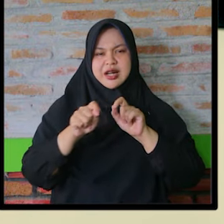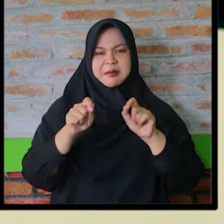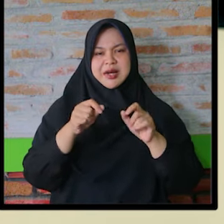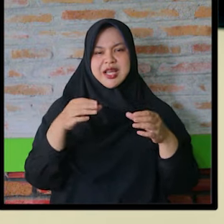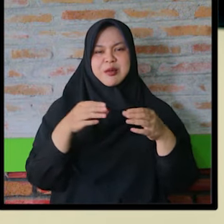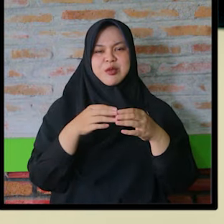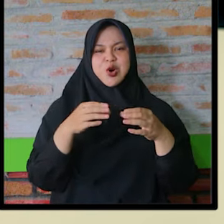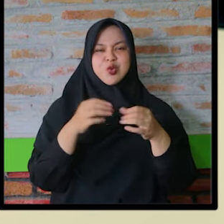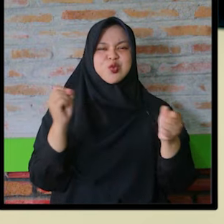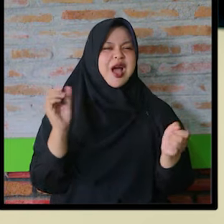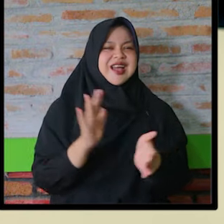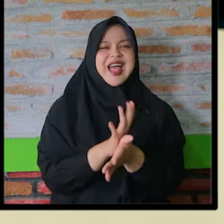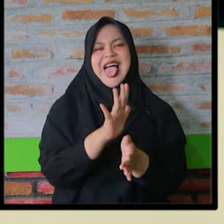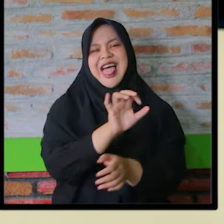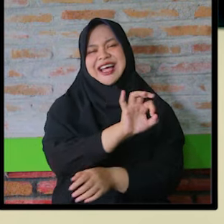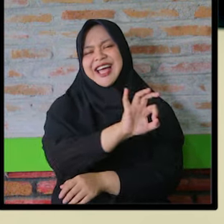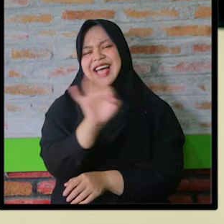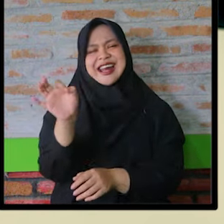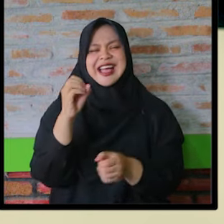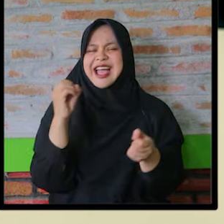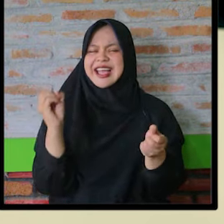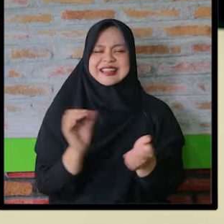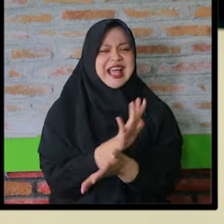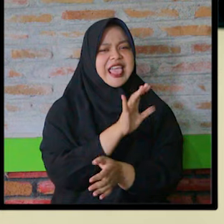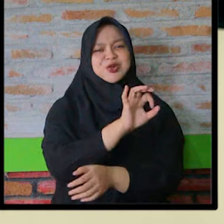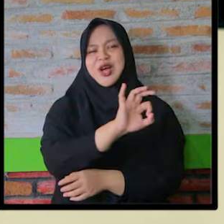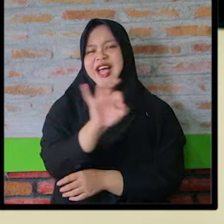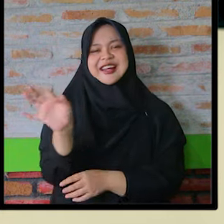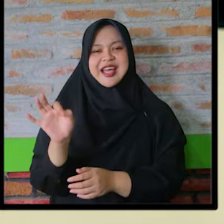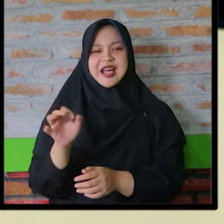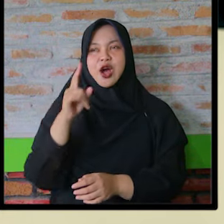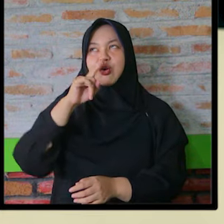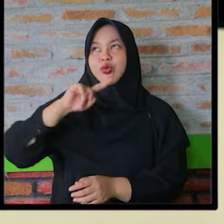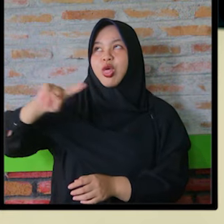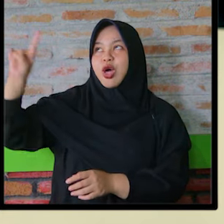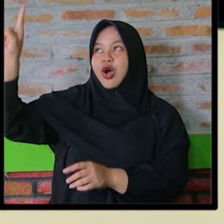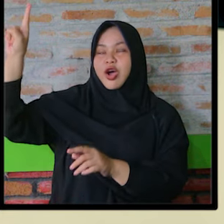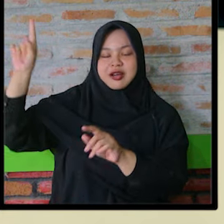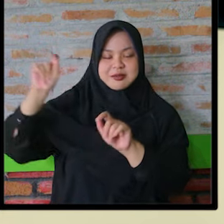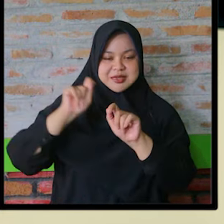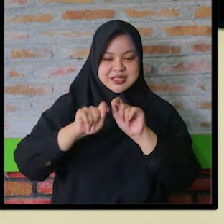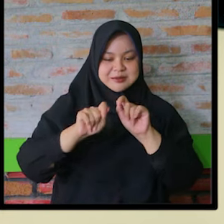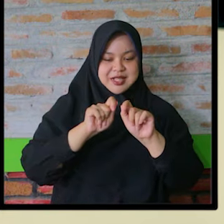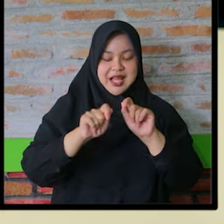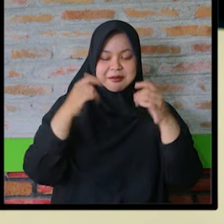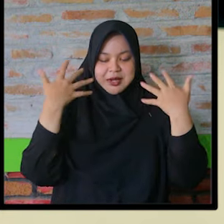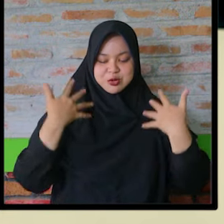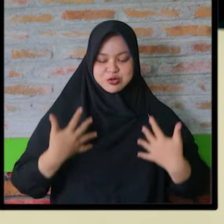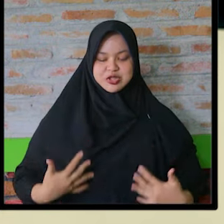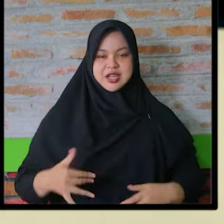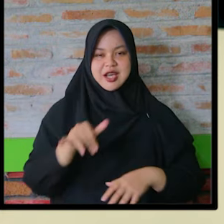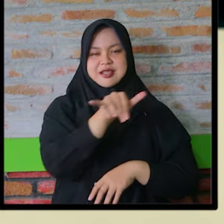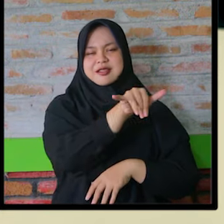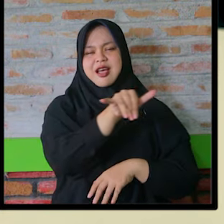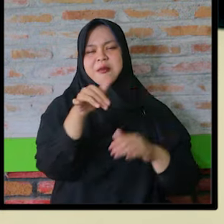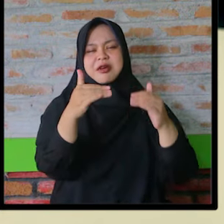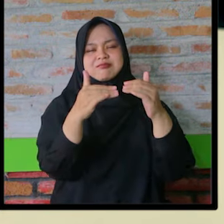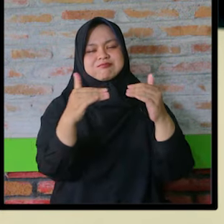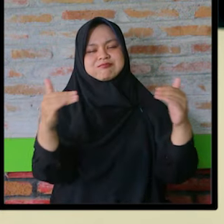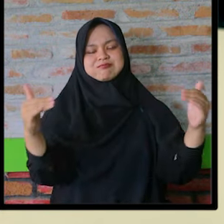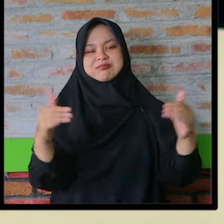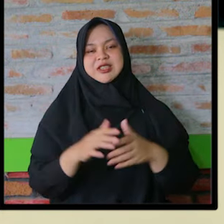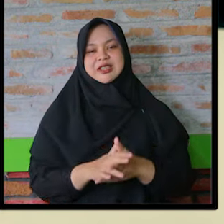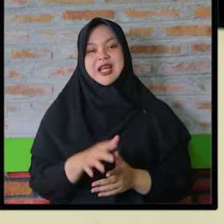Nah itu karena Allah menciptakan manusia itu sama di hadapan Allah kepedan